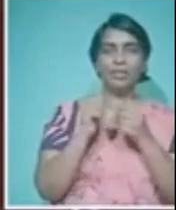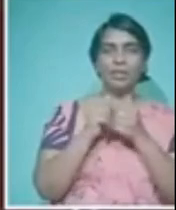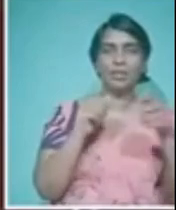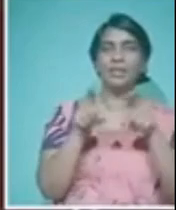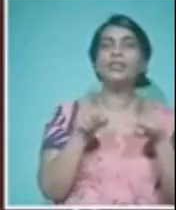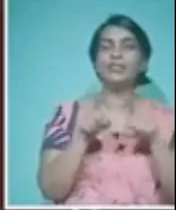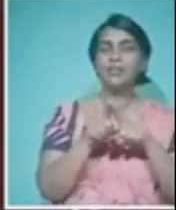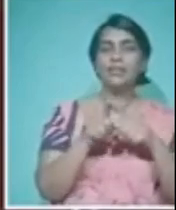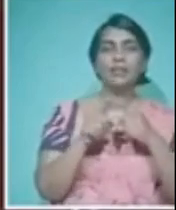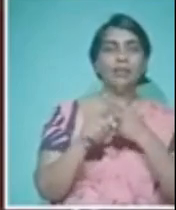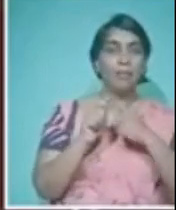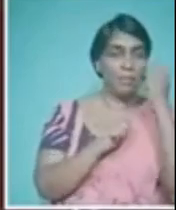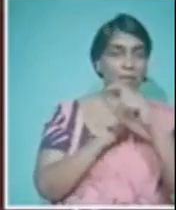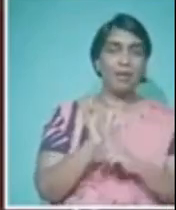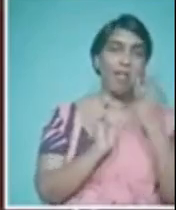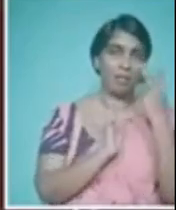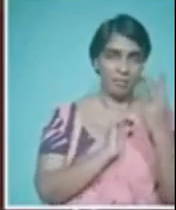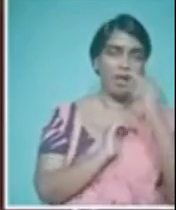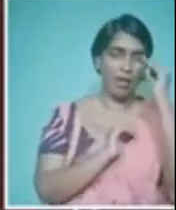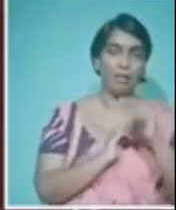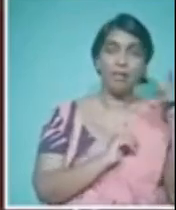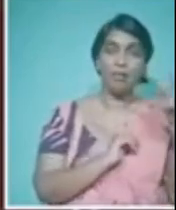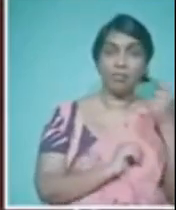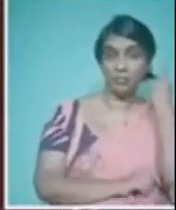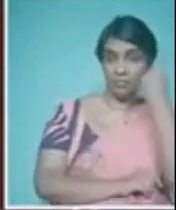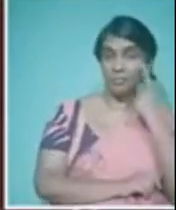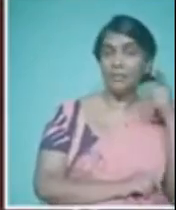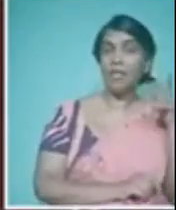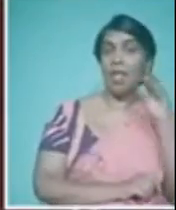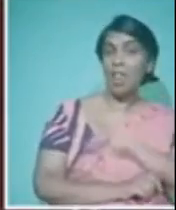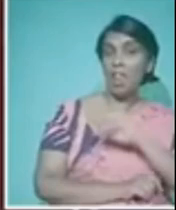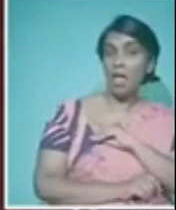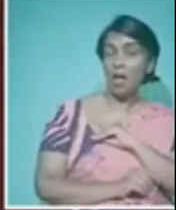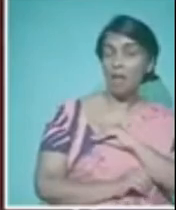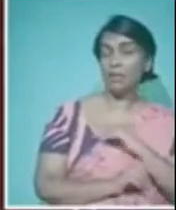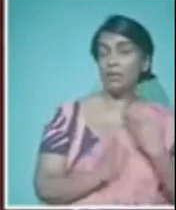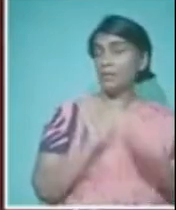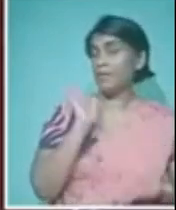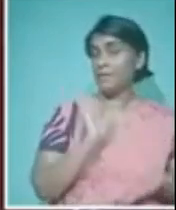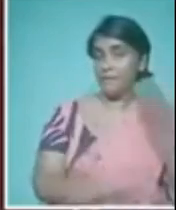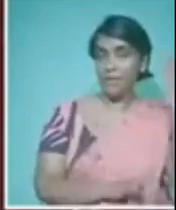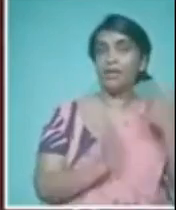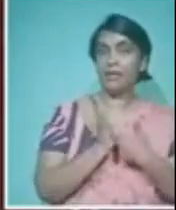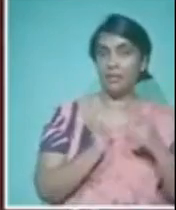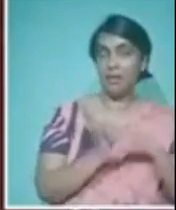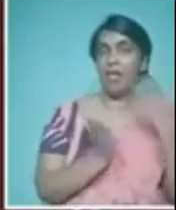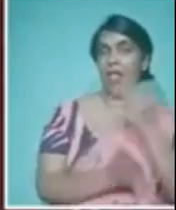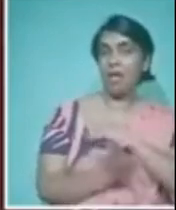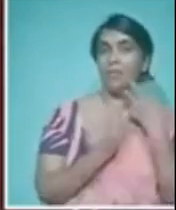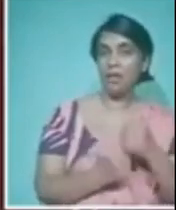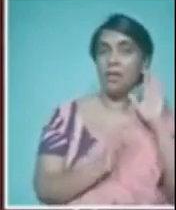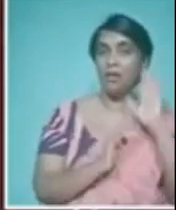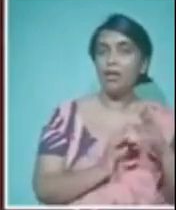මුදල රුපියල් ලක්ෂ 2කට වඩා අඩුයි නමුත් එතුමා ආර්ථික විශේෂඥයෙක් ලාභය ඊට වඩා 10-15 ගුණයකින් නාලිකාවකින් හොයනවා